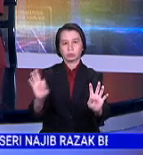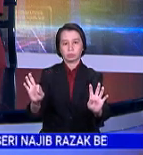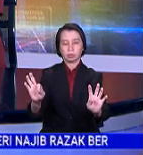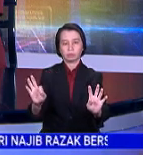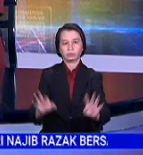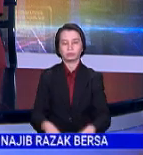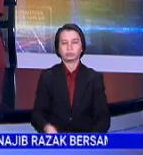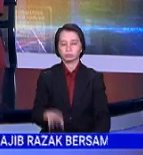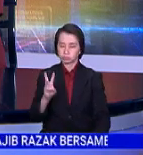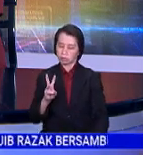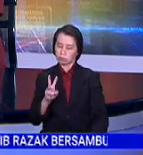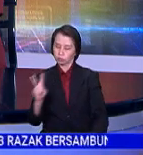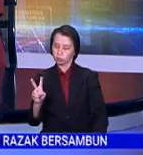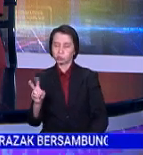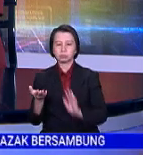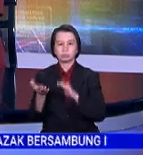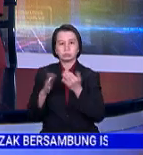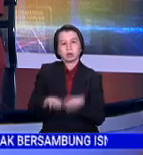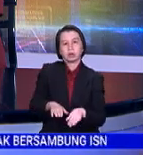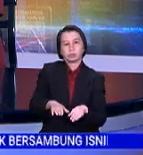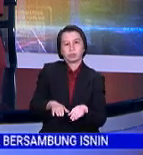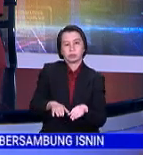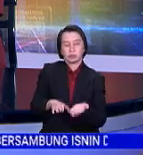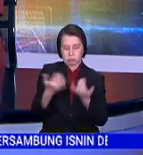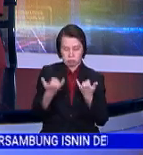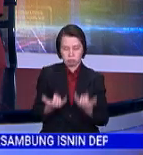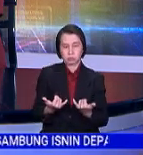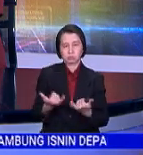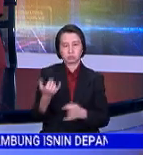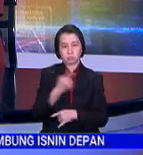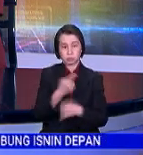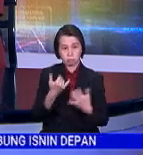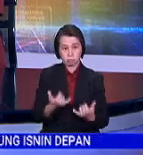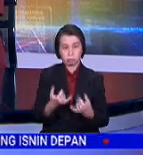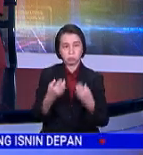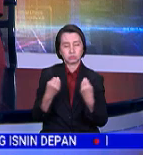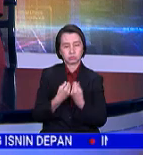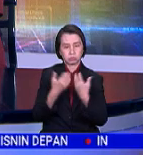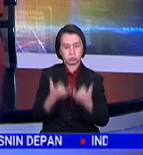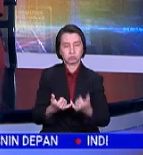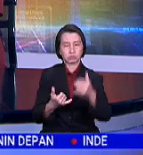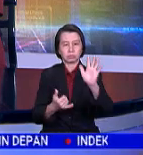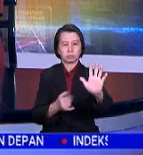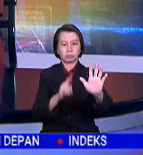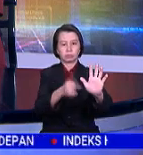4,929. 62 kes kematian turut dilaporkan hari ini, menjadikan jumlahnya kini